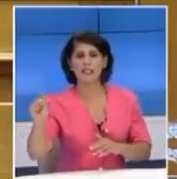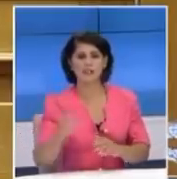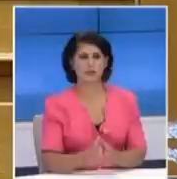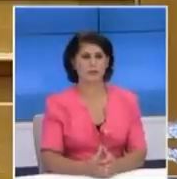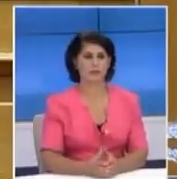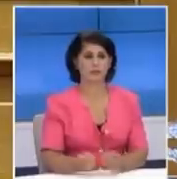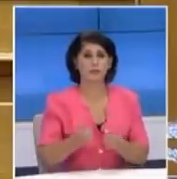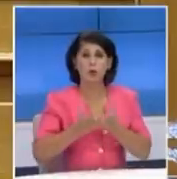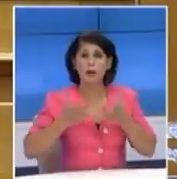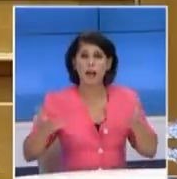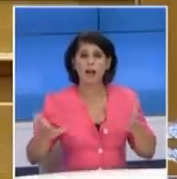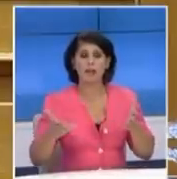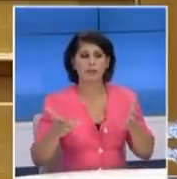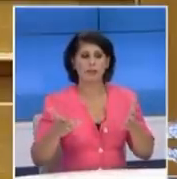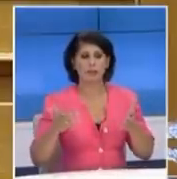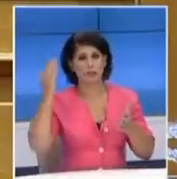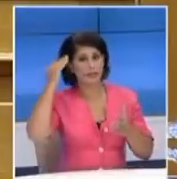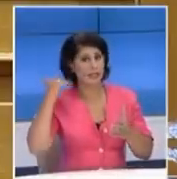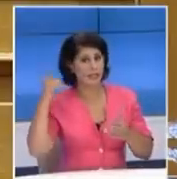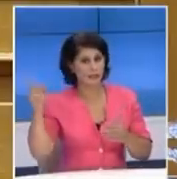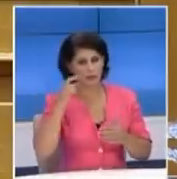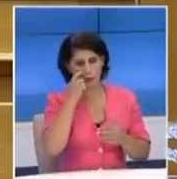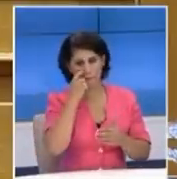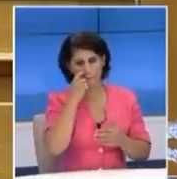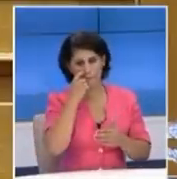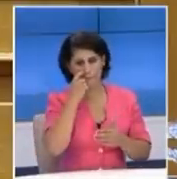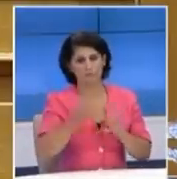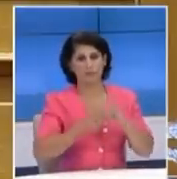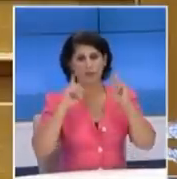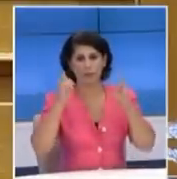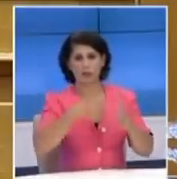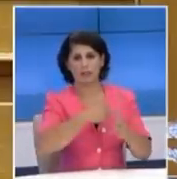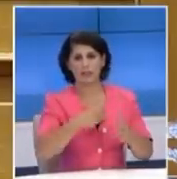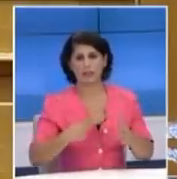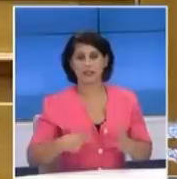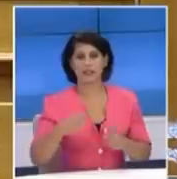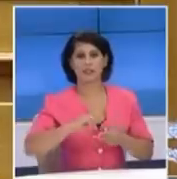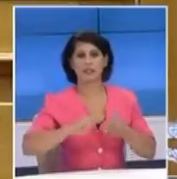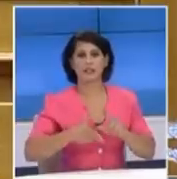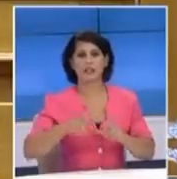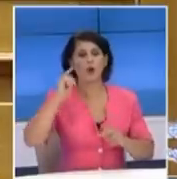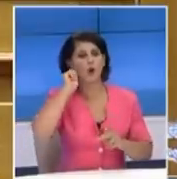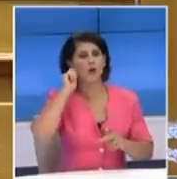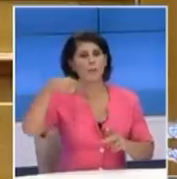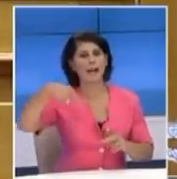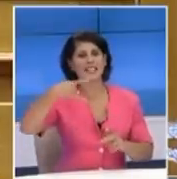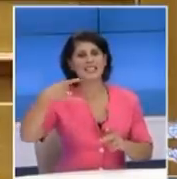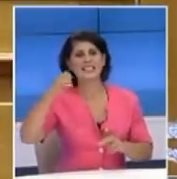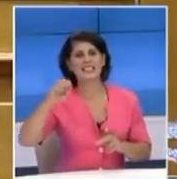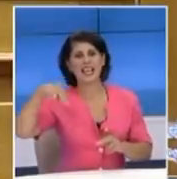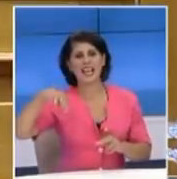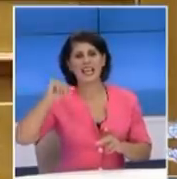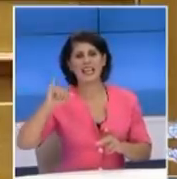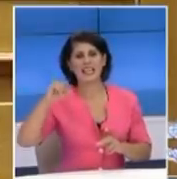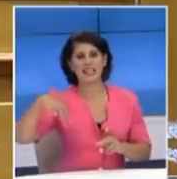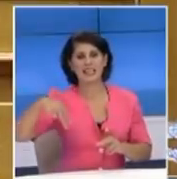Πολύ μεγαλύτερος από το κοίτασμα Ζόρ της Αιγύπτου. Ο νεοδημοκράτης καθηγητής γεωλογίας Ζελιλίδης. Και το δώσετε